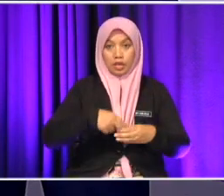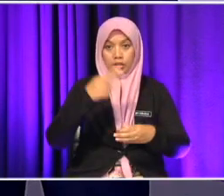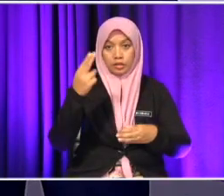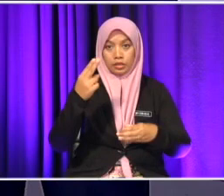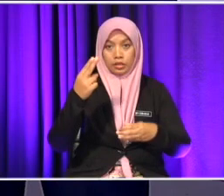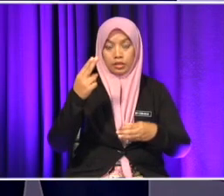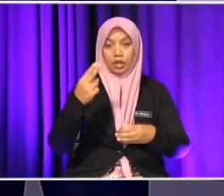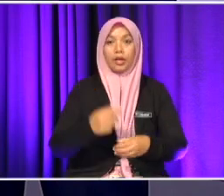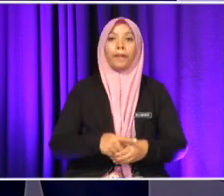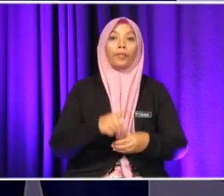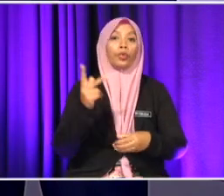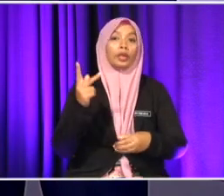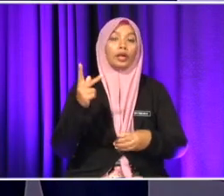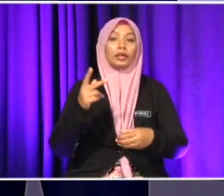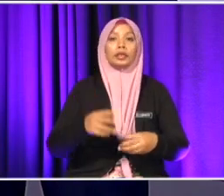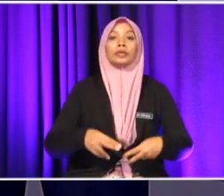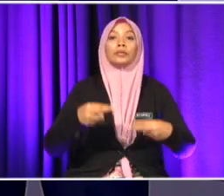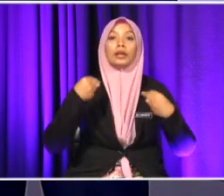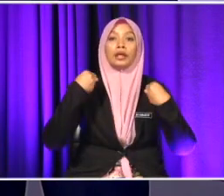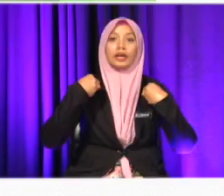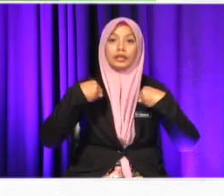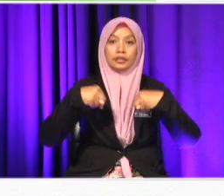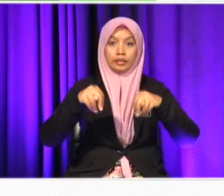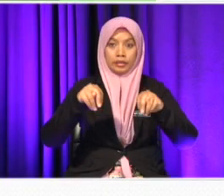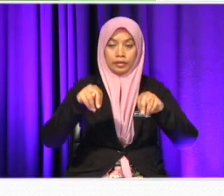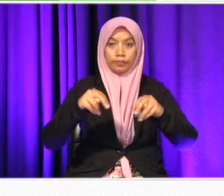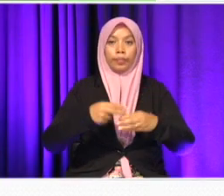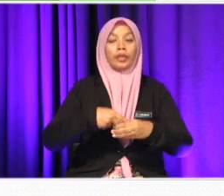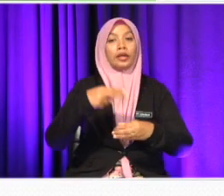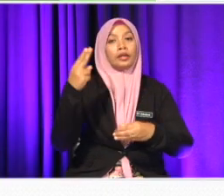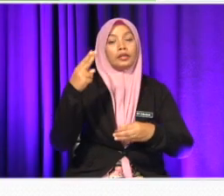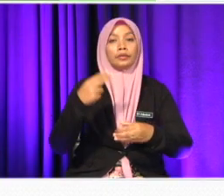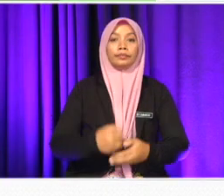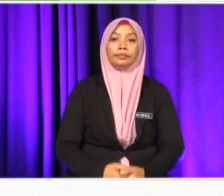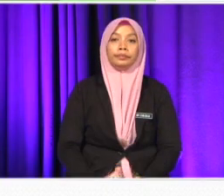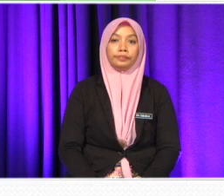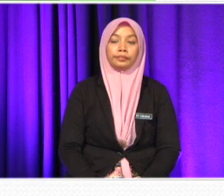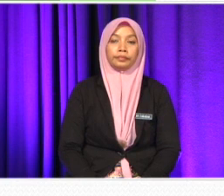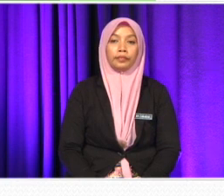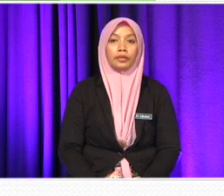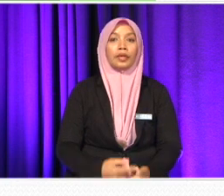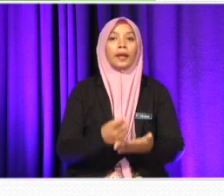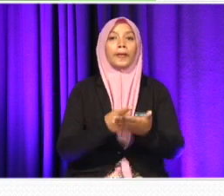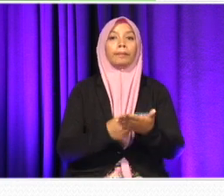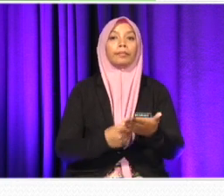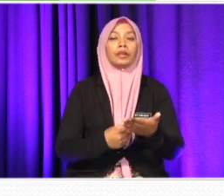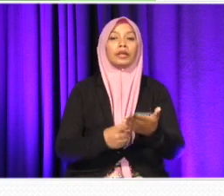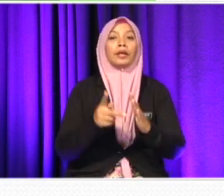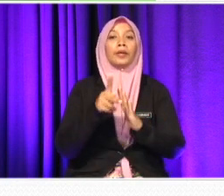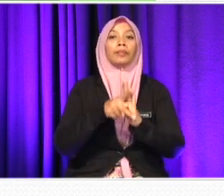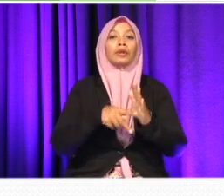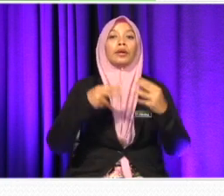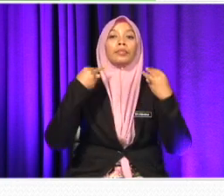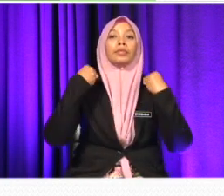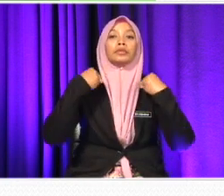umasakan produk lain kepada pengganti pelanggan gitulah jadi Kenapa Ham juga pemasaran itu apa yaitu pemasangan